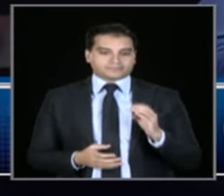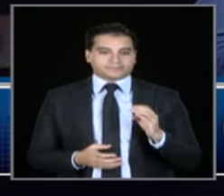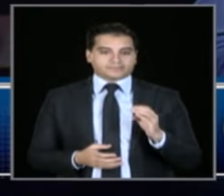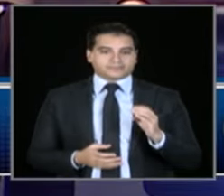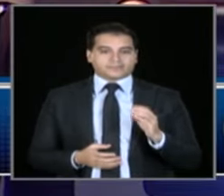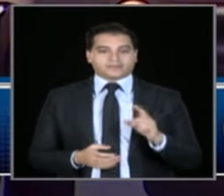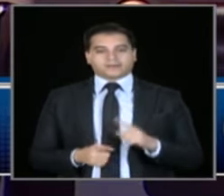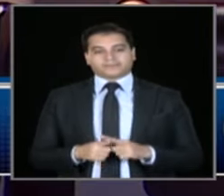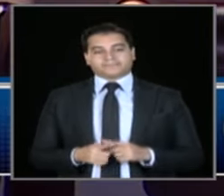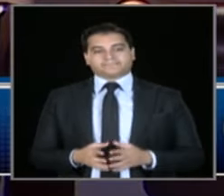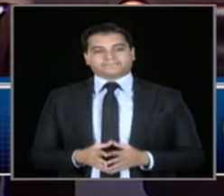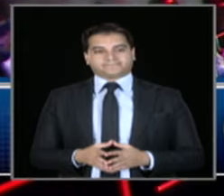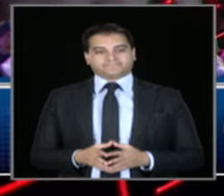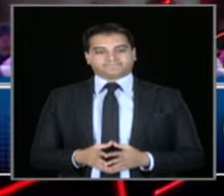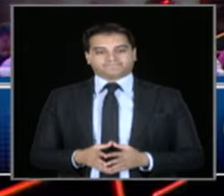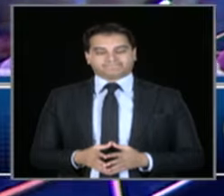إجابة خاطئة.